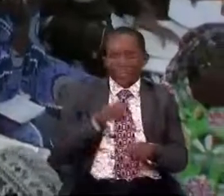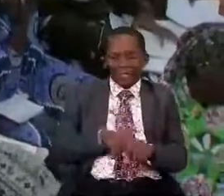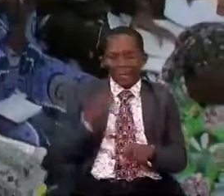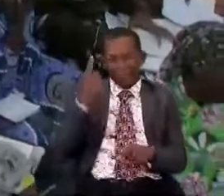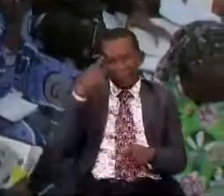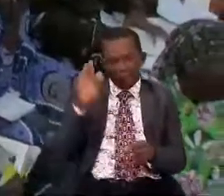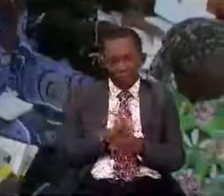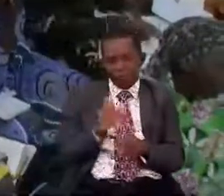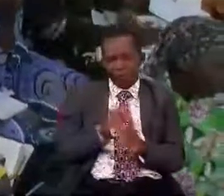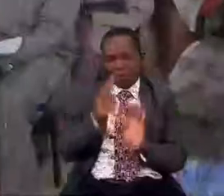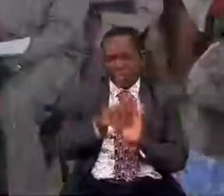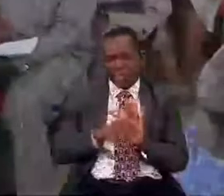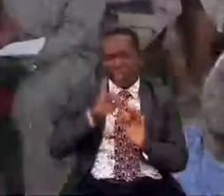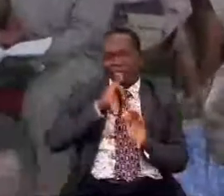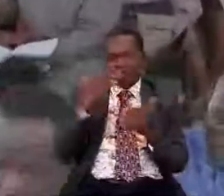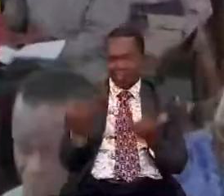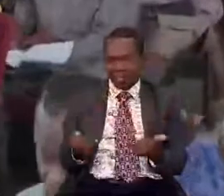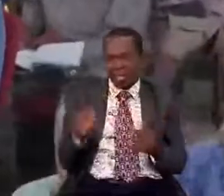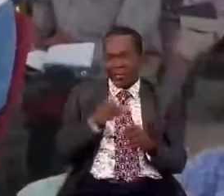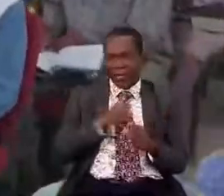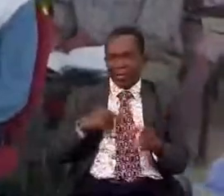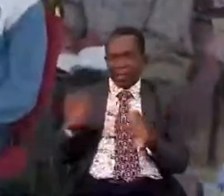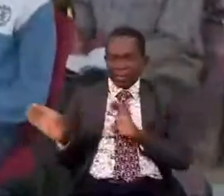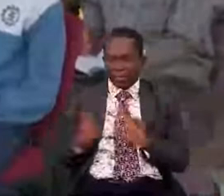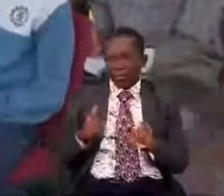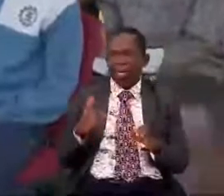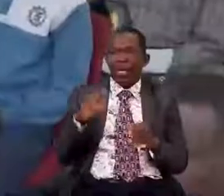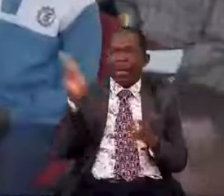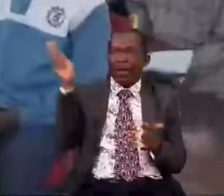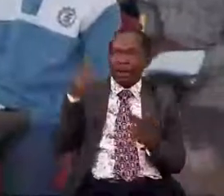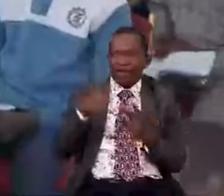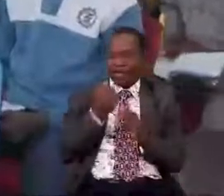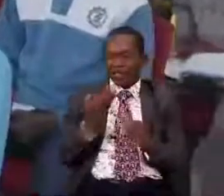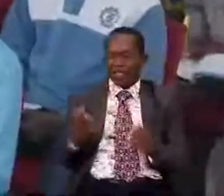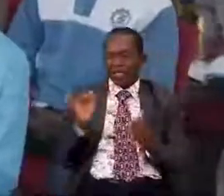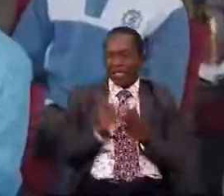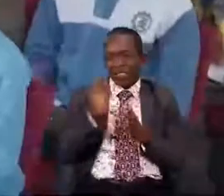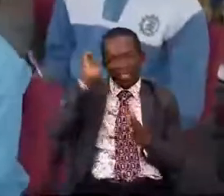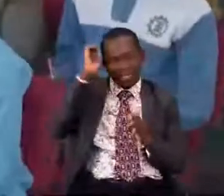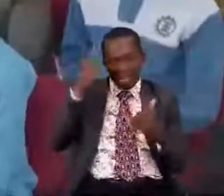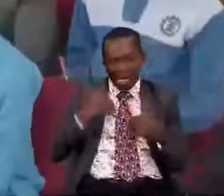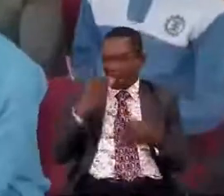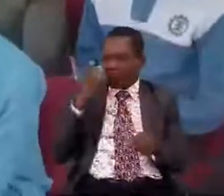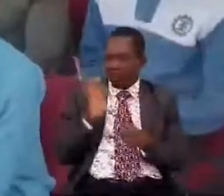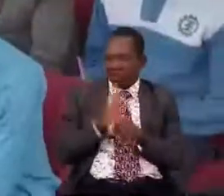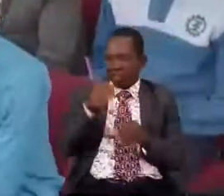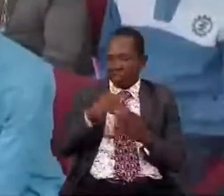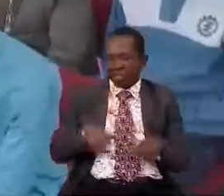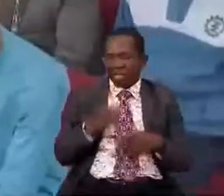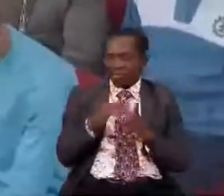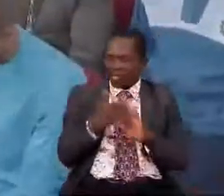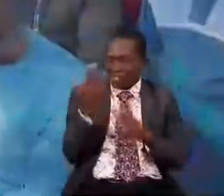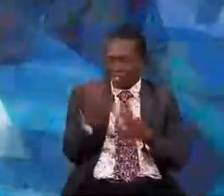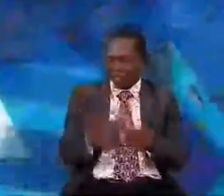accomplira tout ce qu'il a promis dans ta vie au nom de Jésus. Troisième point maintenant. Troisième point,